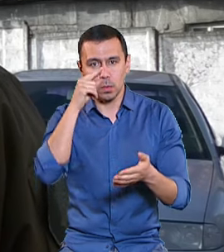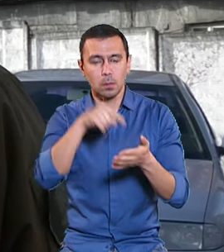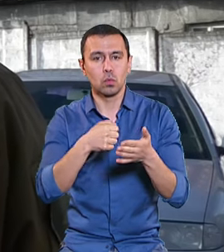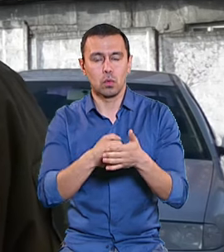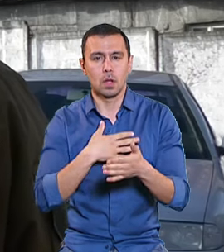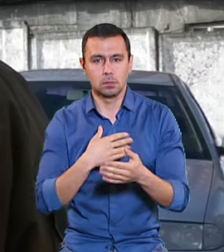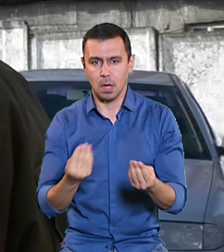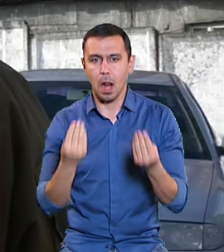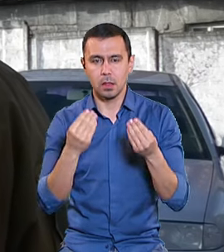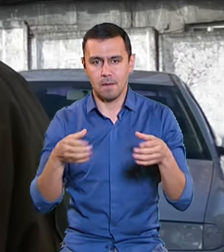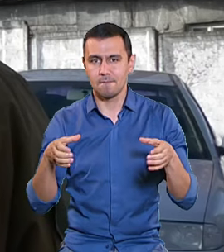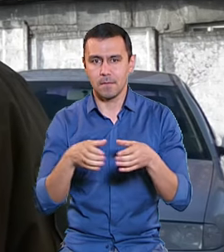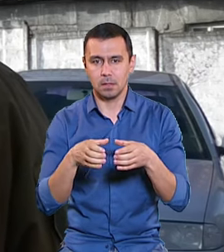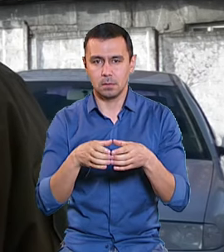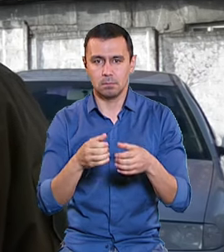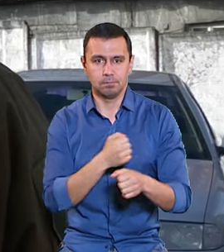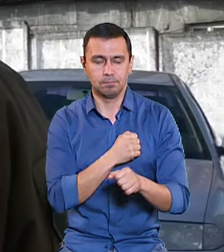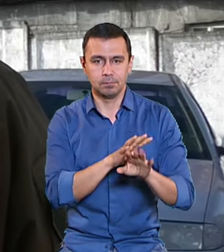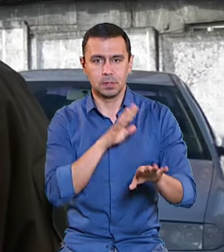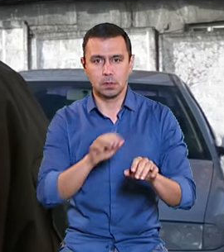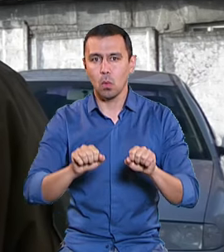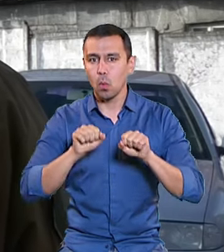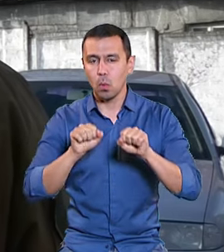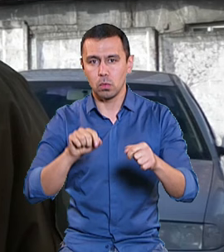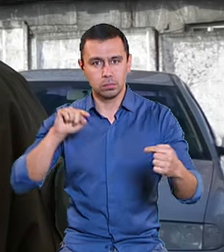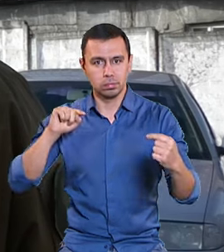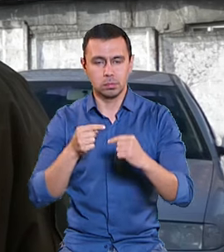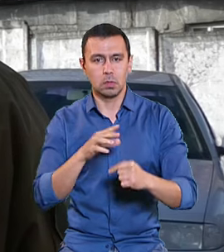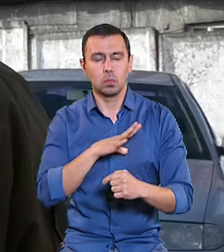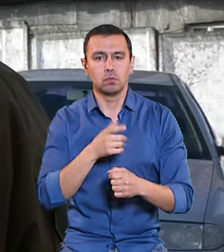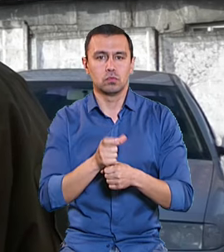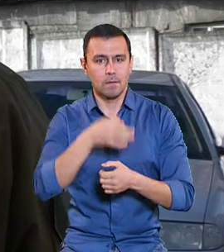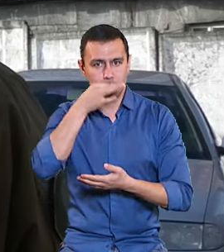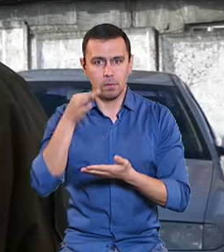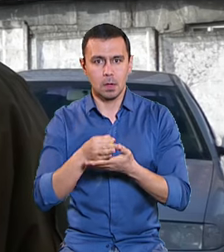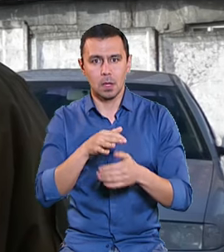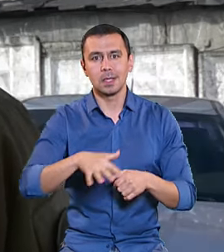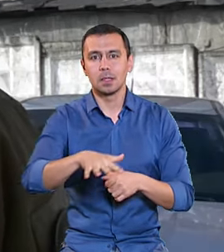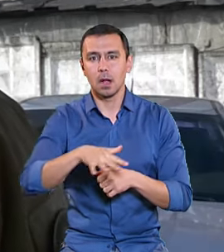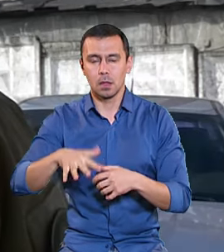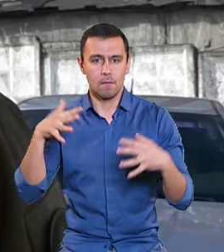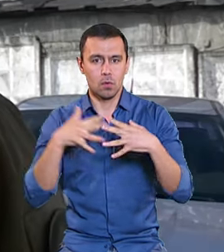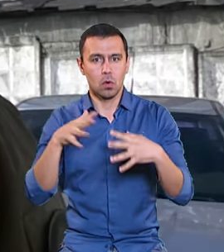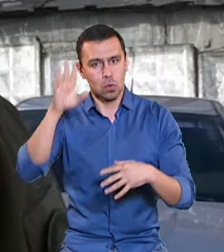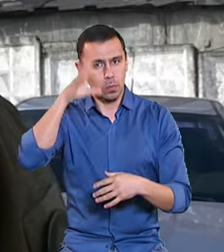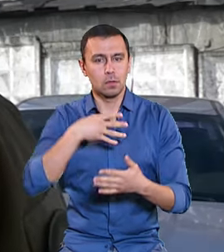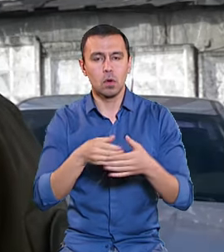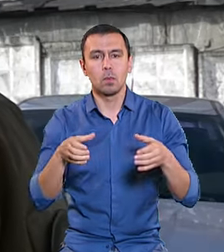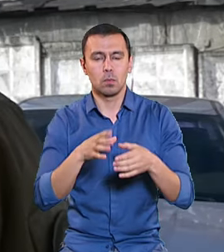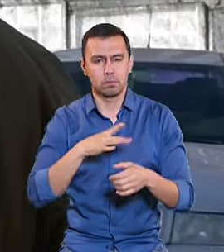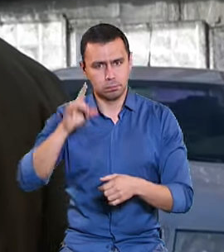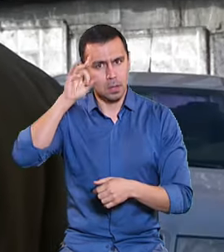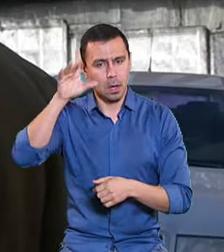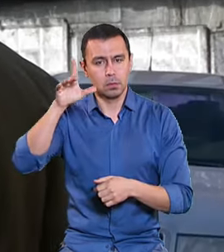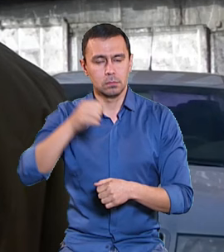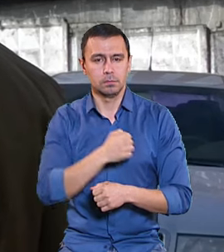еліти. Еліти наших сил опору і, зокрема, був на дуже відповідальних ділянках фронту. Хлопець зі свого підрозділу був легендою.